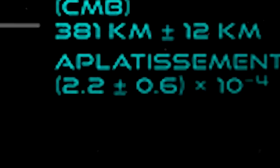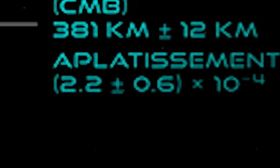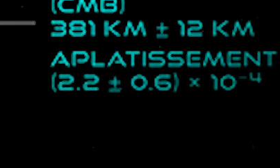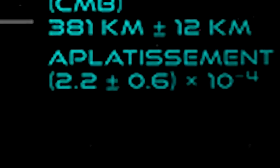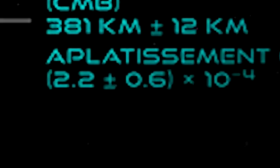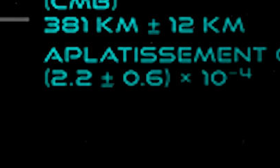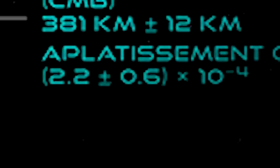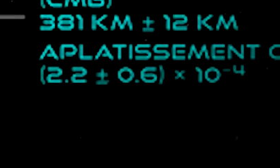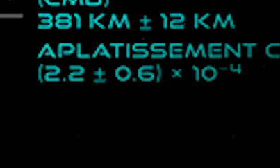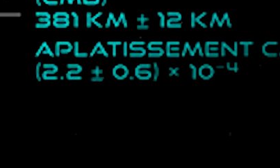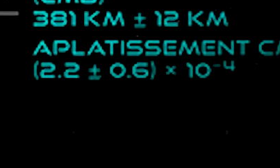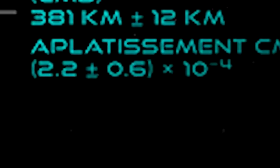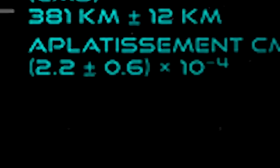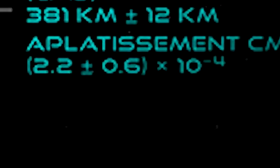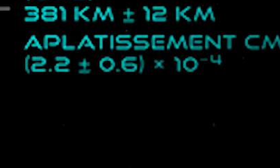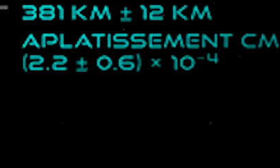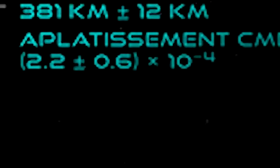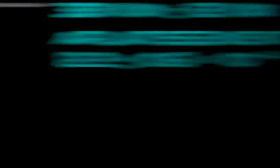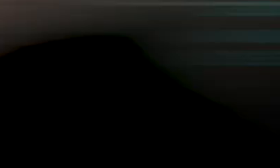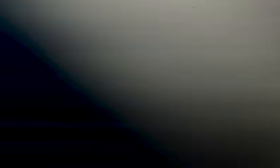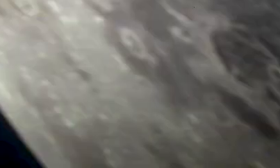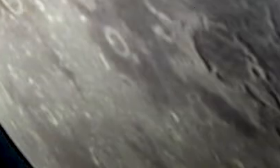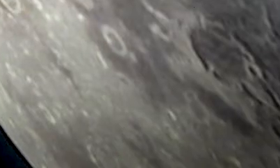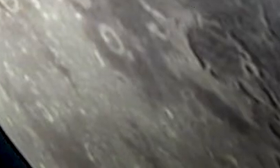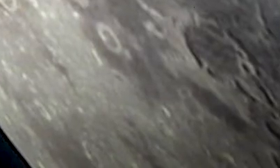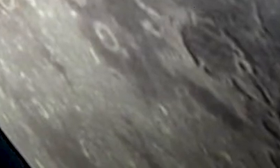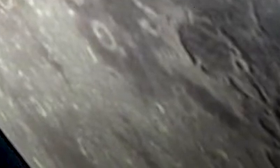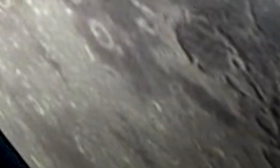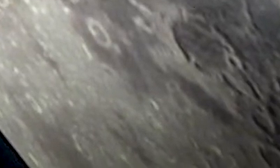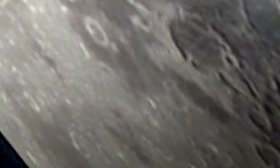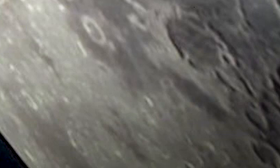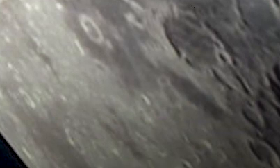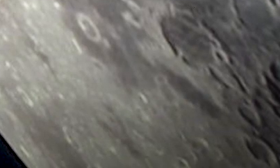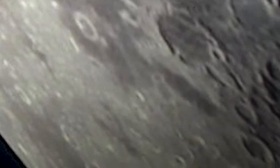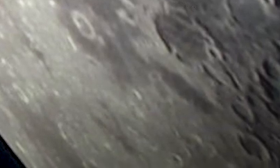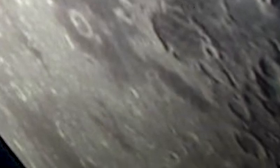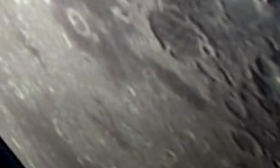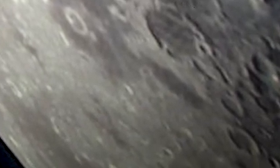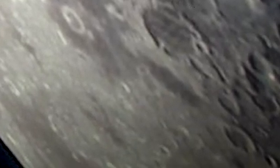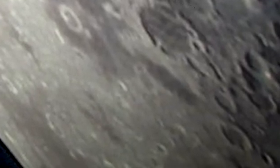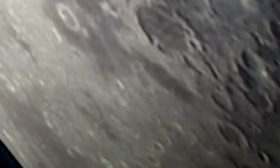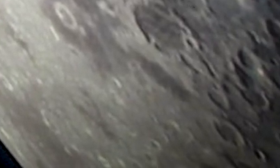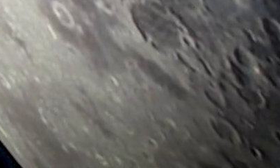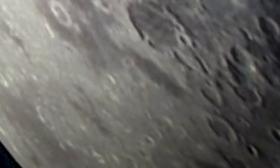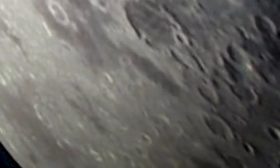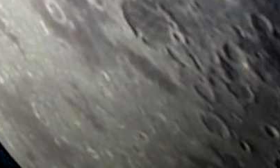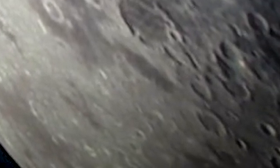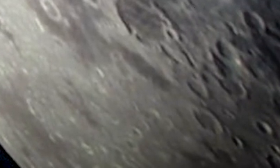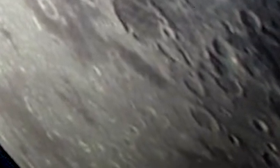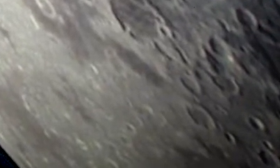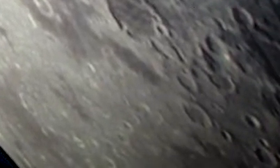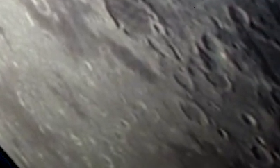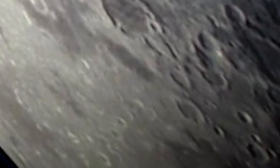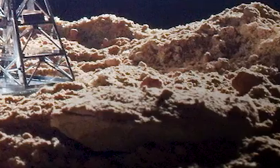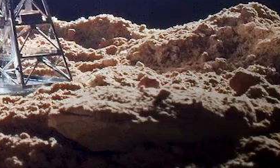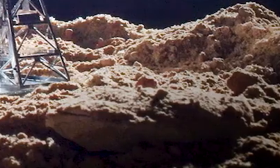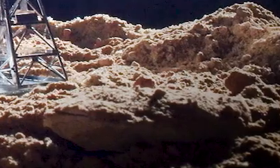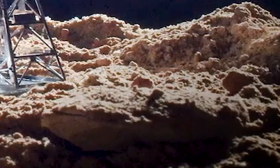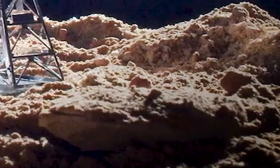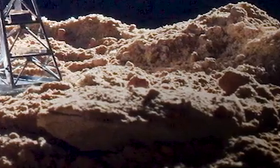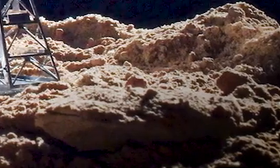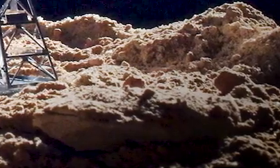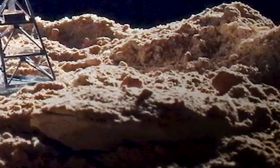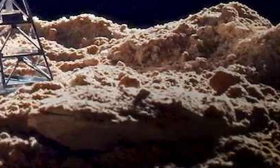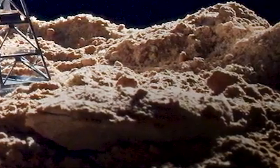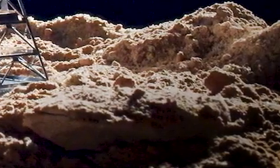குறித்து தினசரி தரவுகள் கிடைக்கும். பல ஆண்டுகள் இதுபோல் தரவுகளை சேகரித்து அதன் சராசரியை கணக்கிட்டால் பூமிக்கும் நிலவுக்கும் இடையிலான